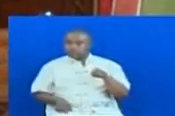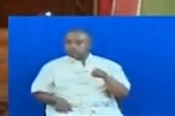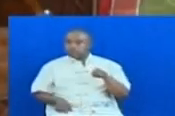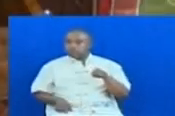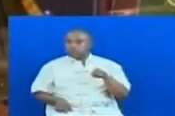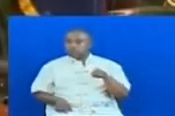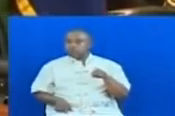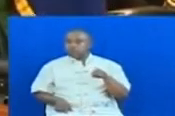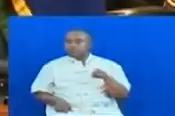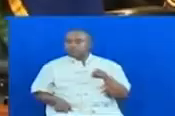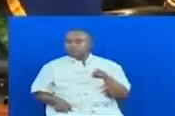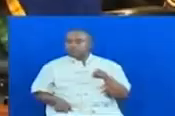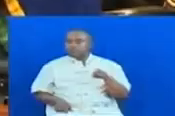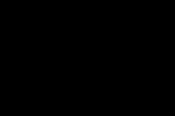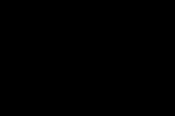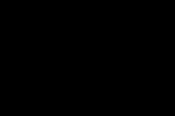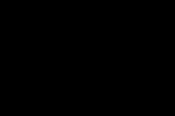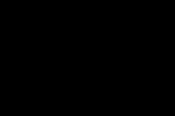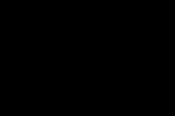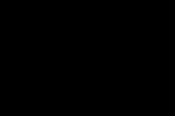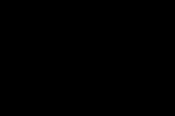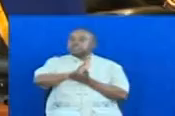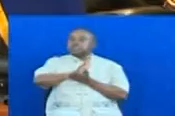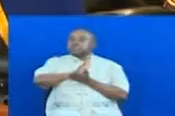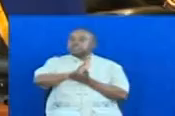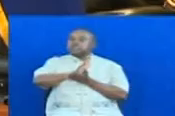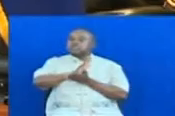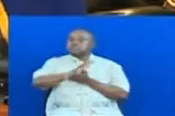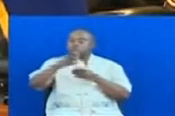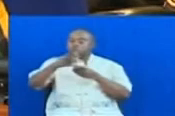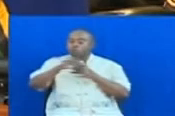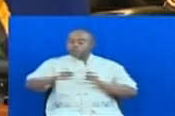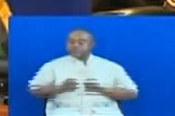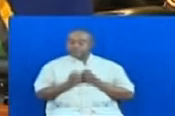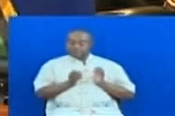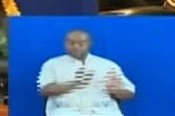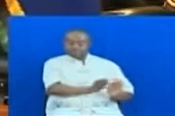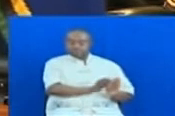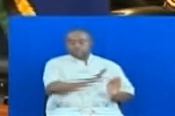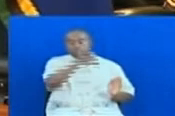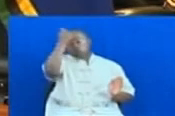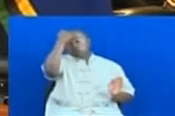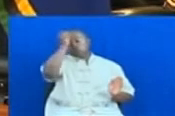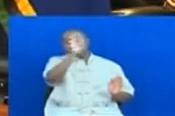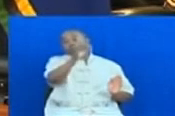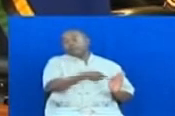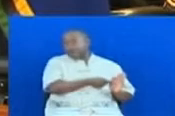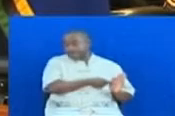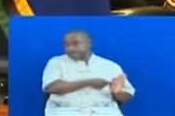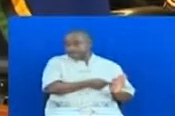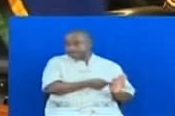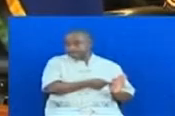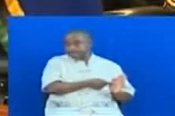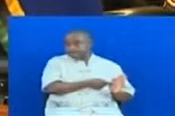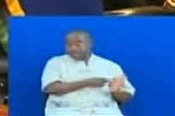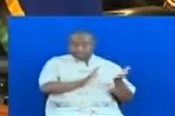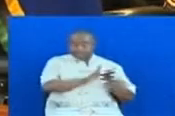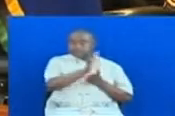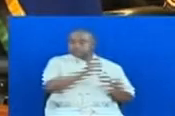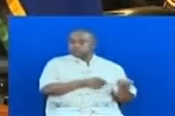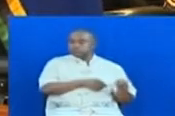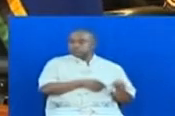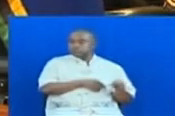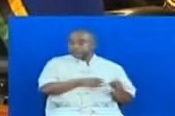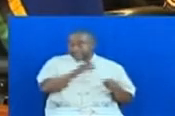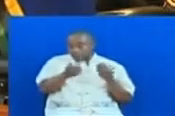ile fomu uiprint ili ukae nayo kwa ajili ya kumbukumbu zako mwenyewe, ama wakati mwingine unaweza kuwa na